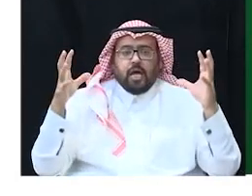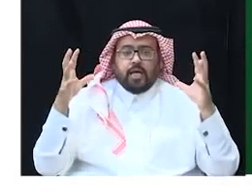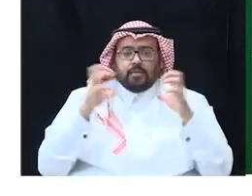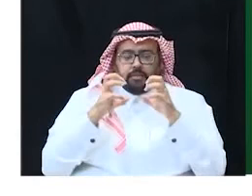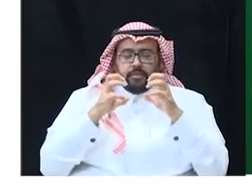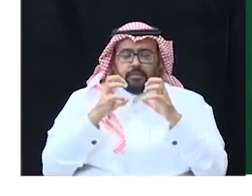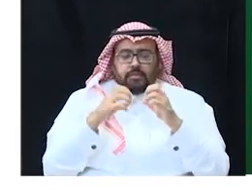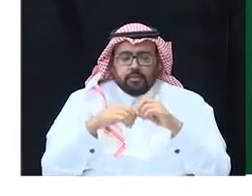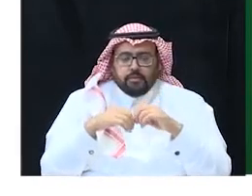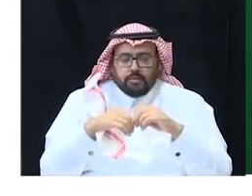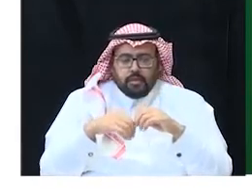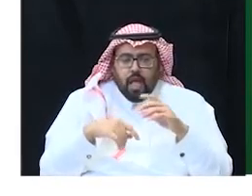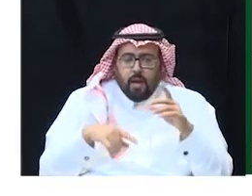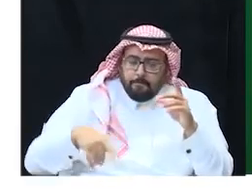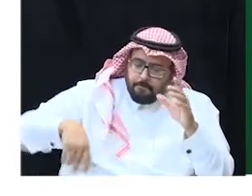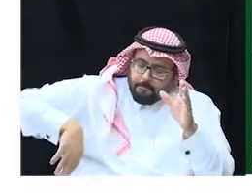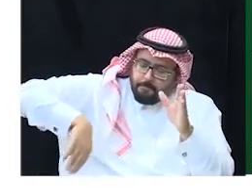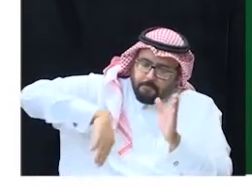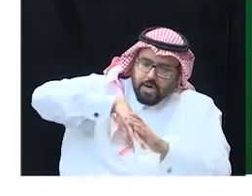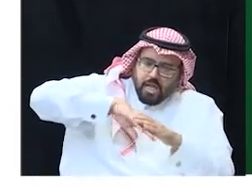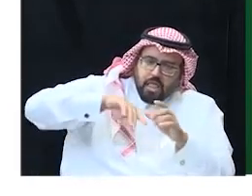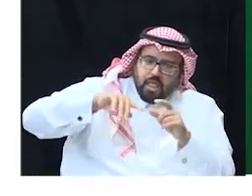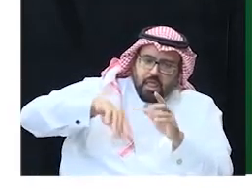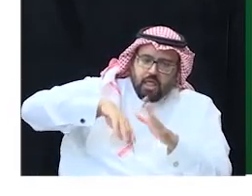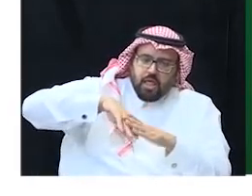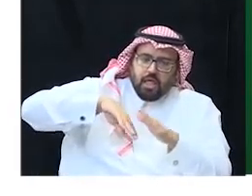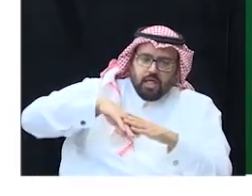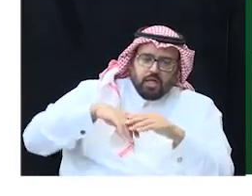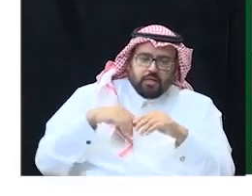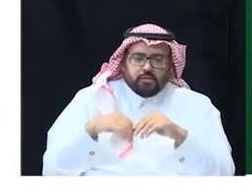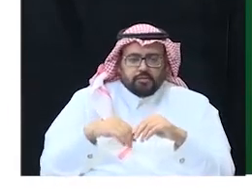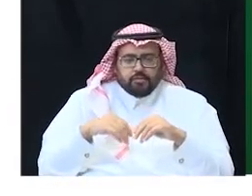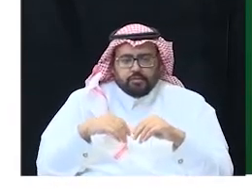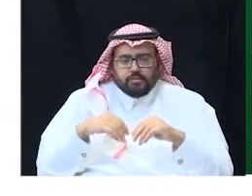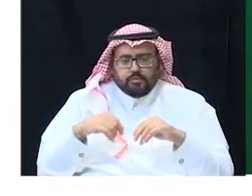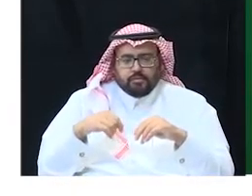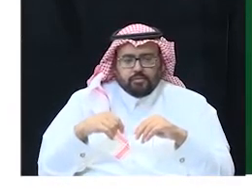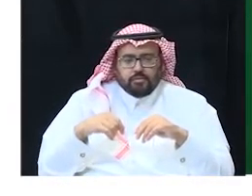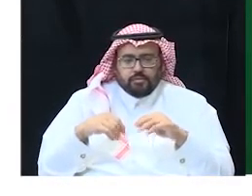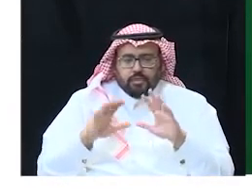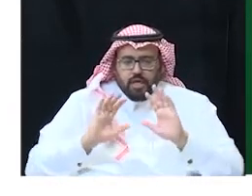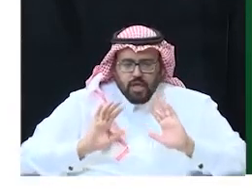ركل الكرة إلى المرمى، ما القوة التي يستخدم اللاعبون؟ جميع اللاعبون هذولا